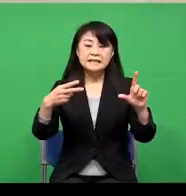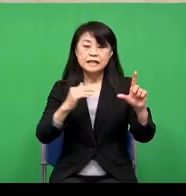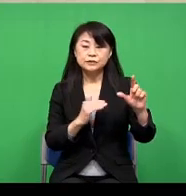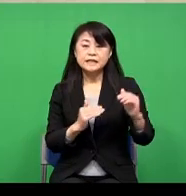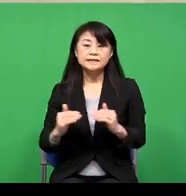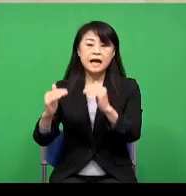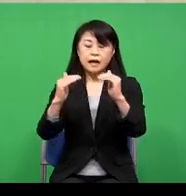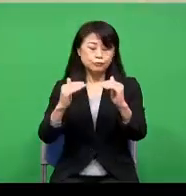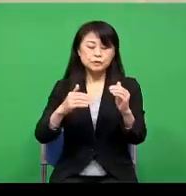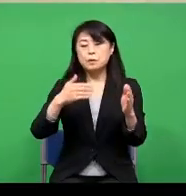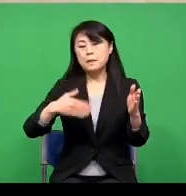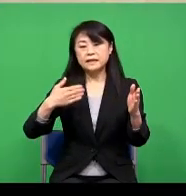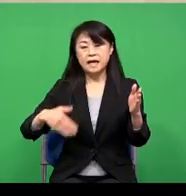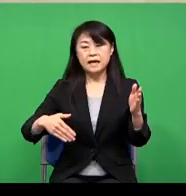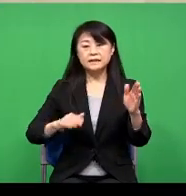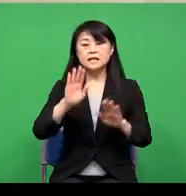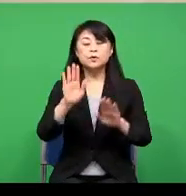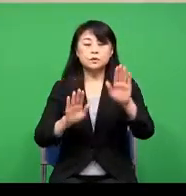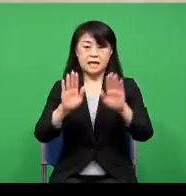のできるだけ